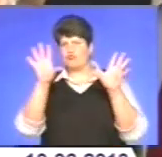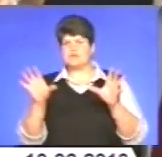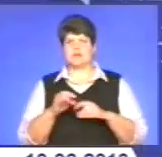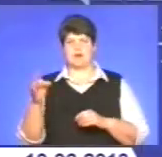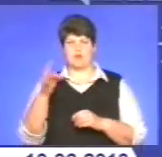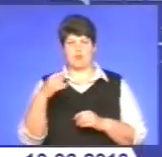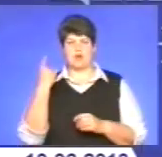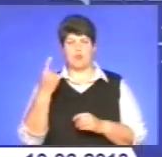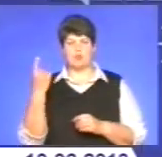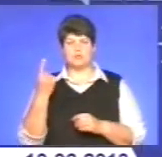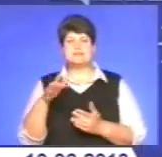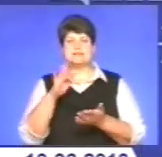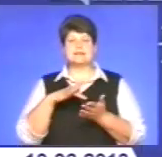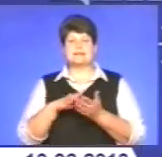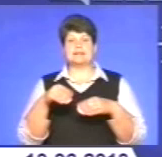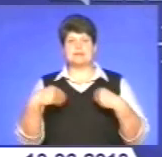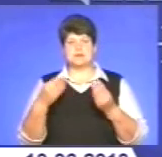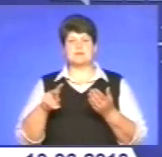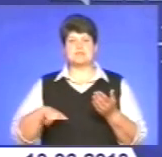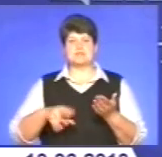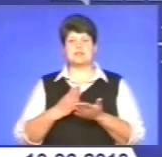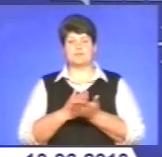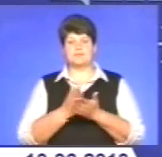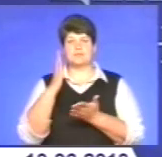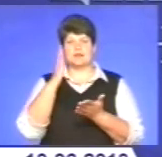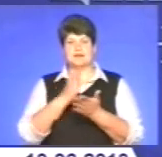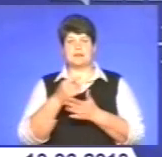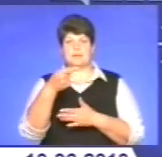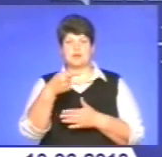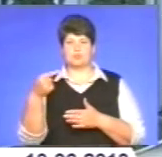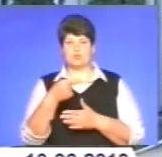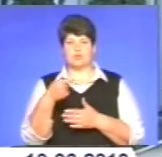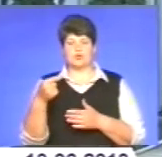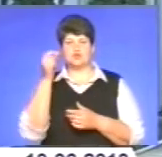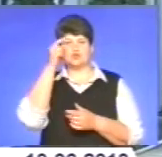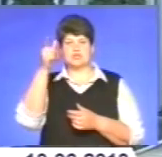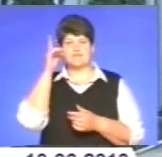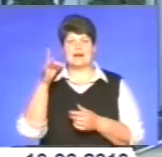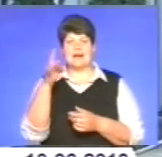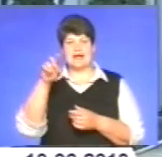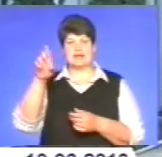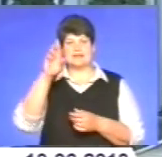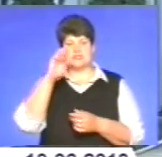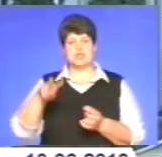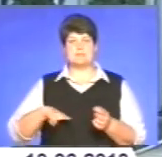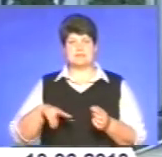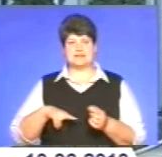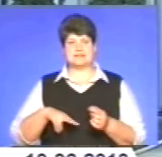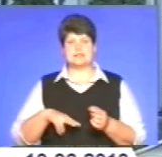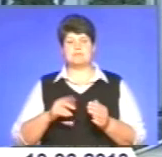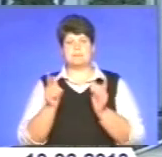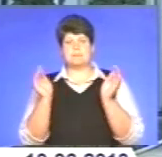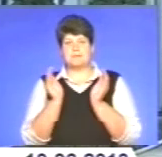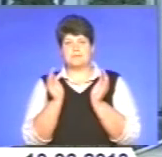області. Центр надання адміністративних послуг розміщено на першому поверсі Чортківської райдержадміністрації. За невеликий